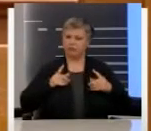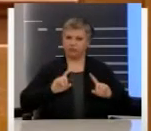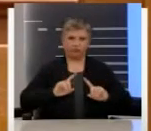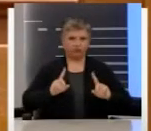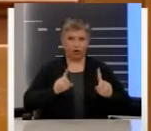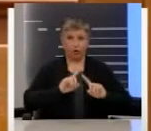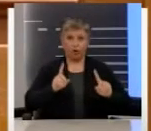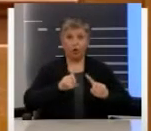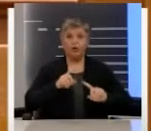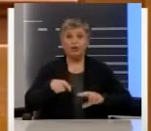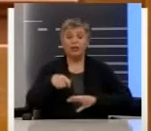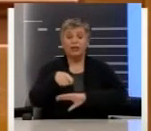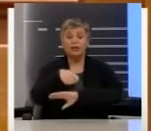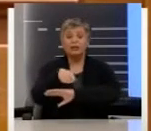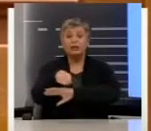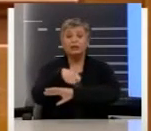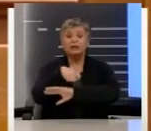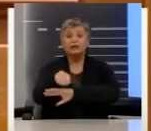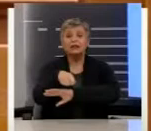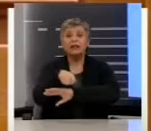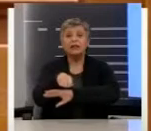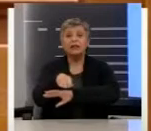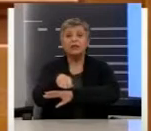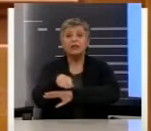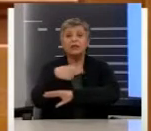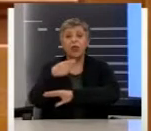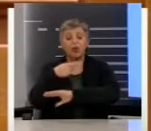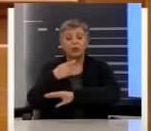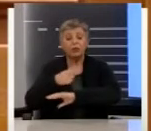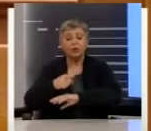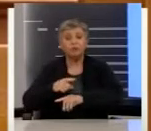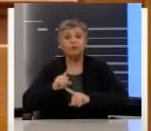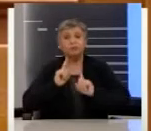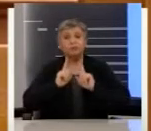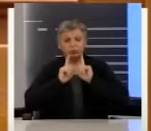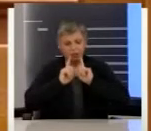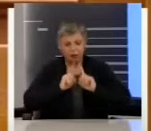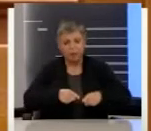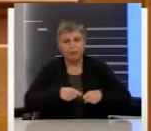δικαστικής διερεύνησης που τους έχει παραπέμψει και δικάζονται.